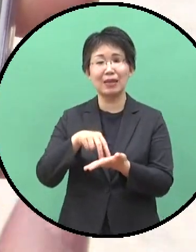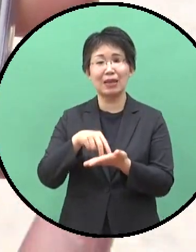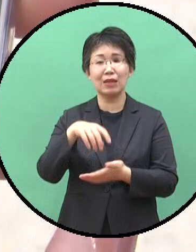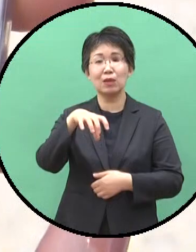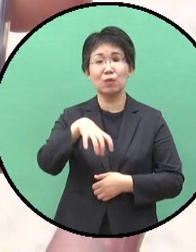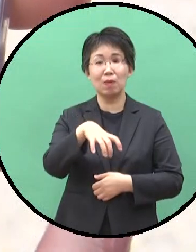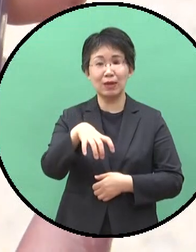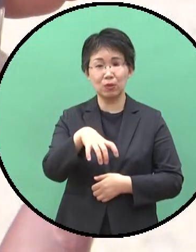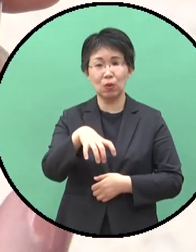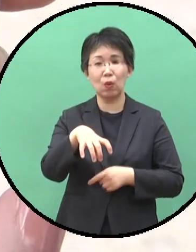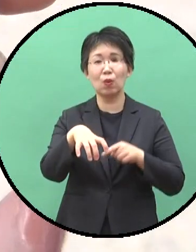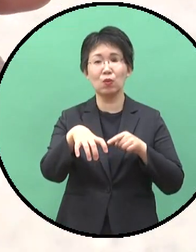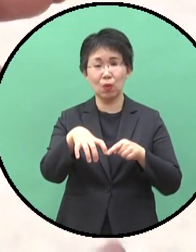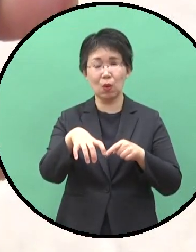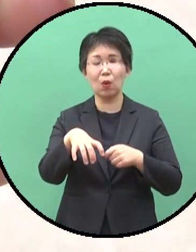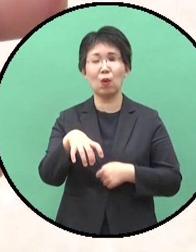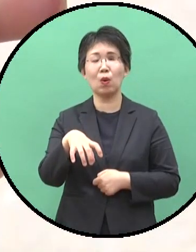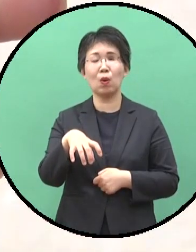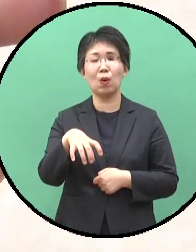の